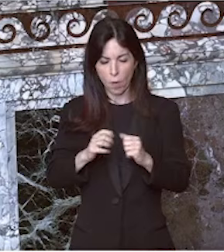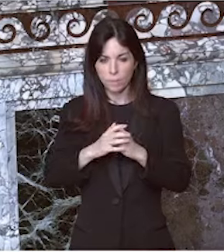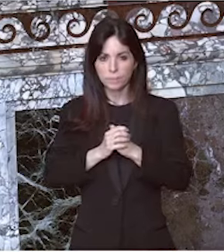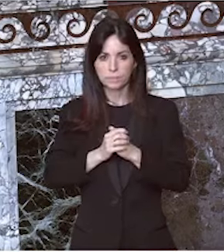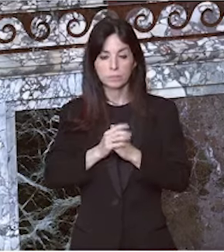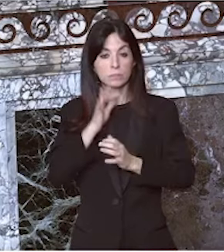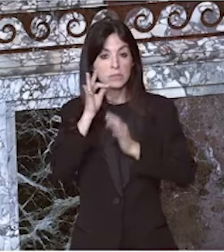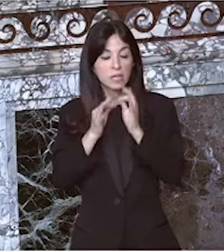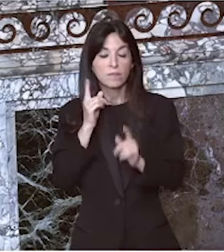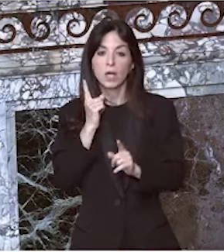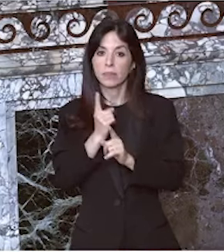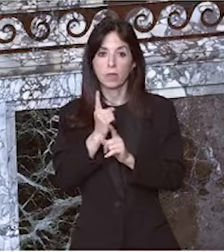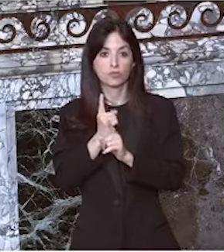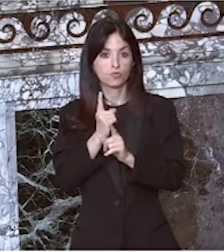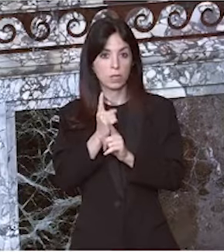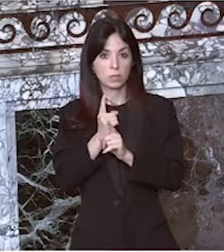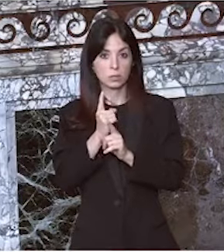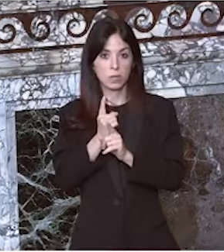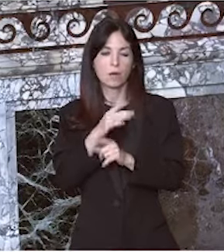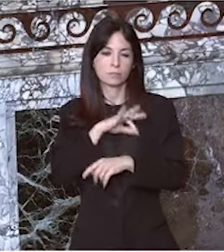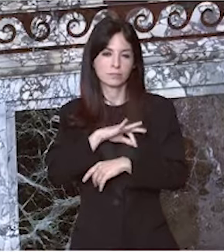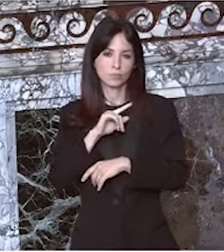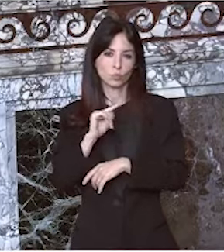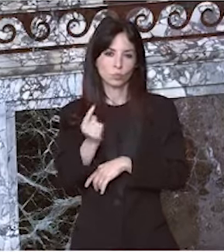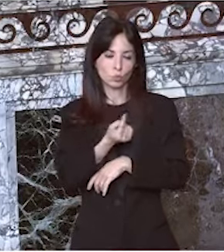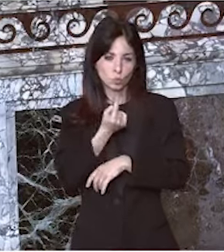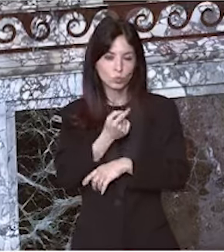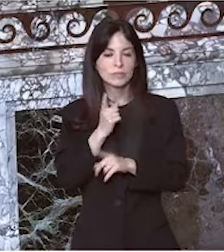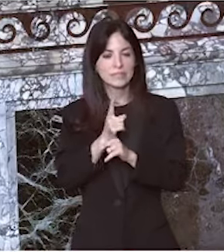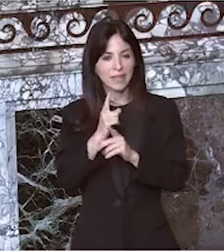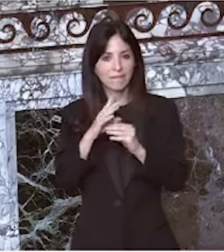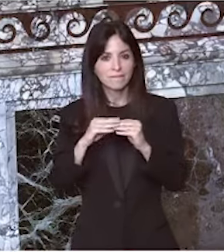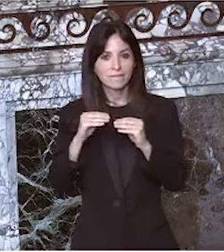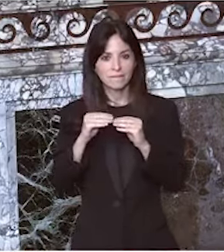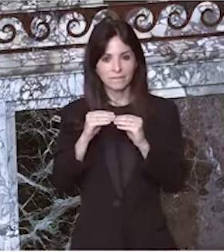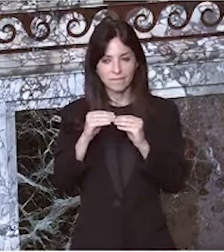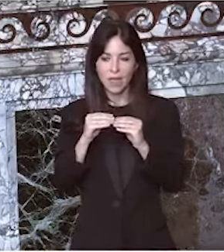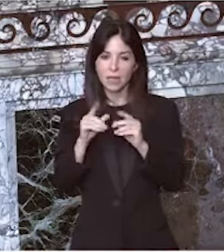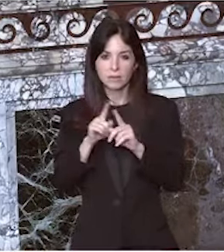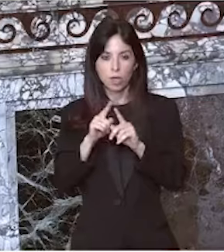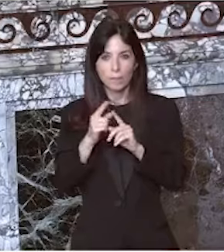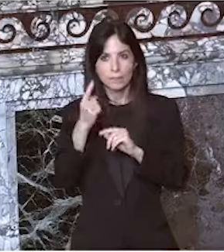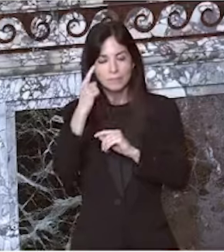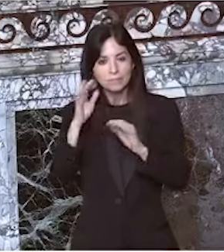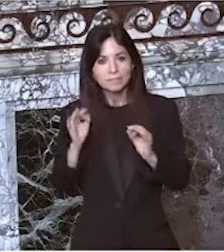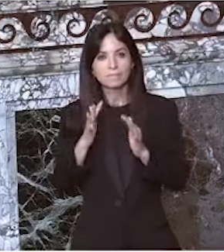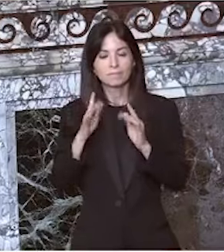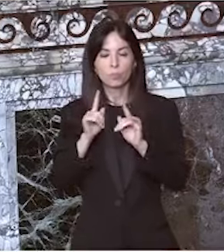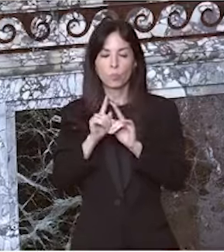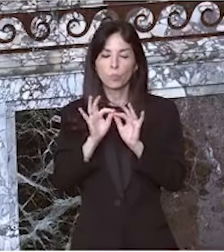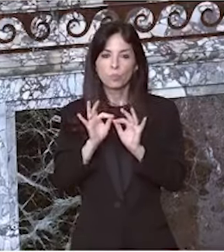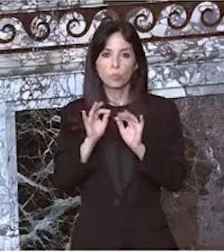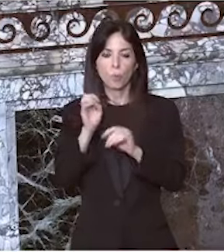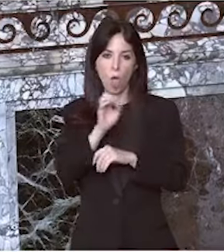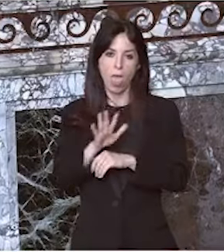È pertanto necessario, nell'interesse collettivo, realizzare iniziative a livello europeo.